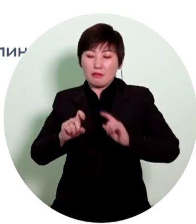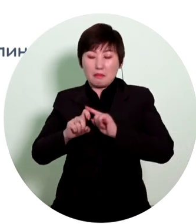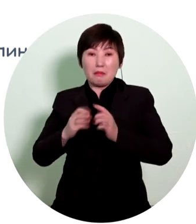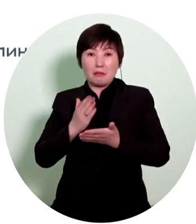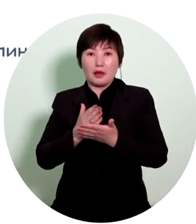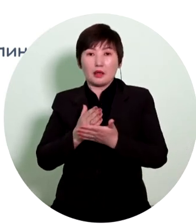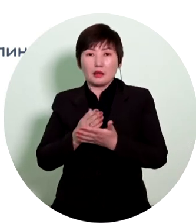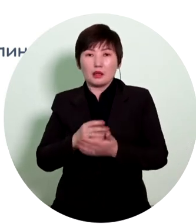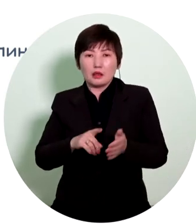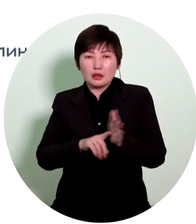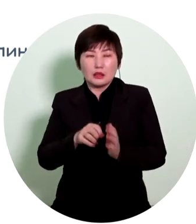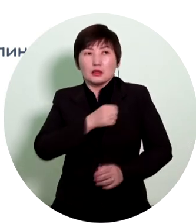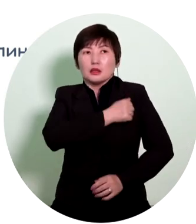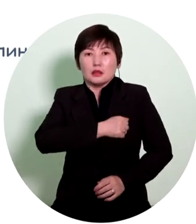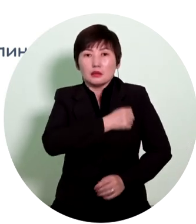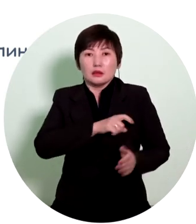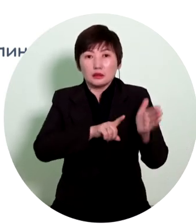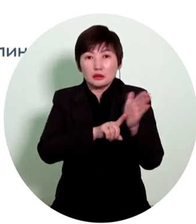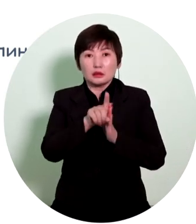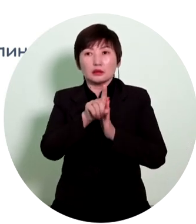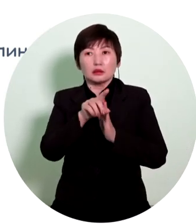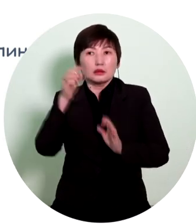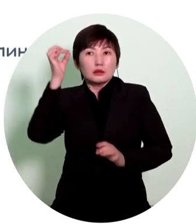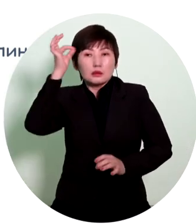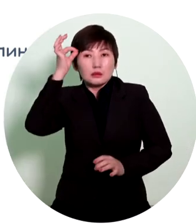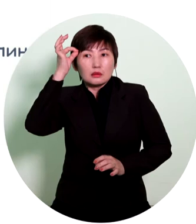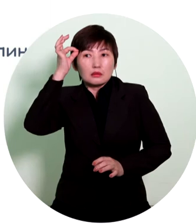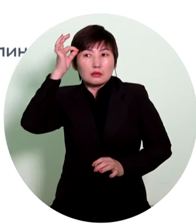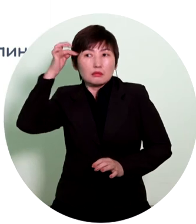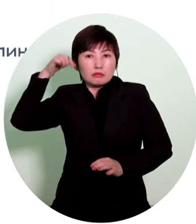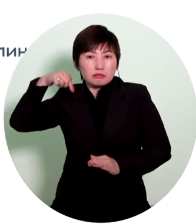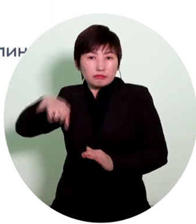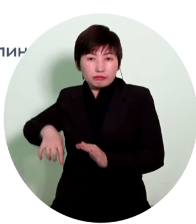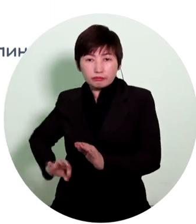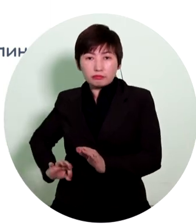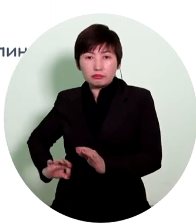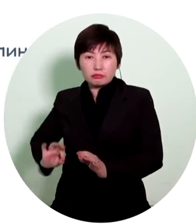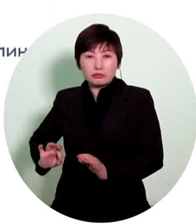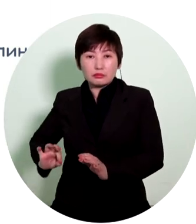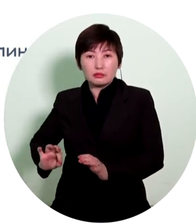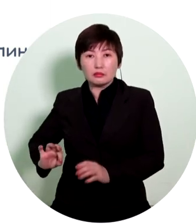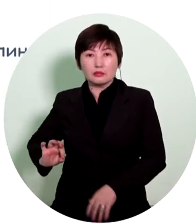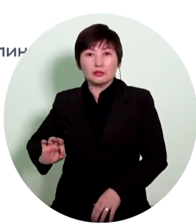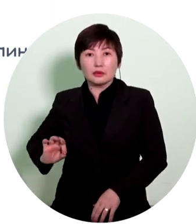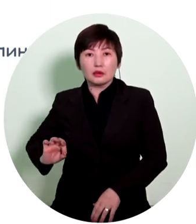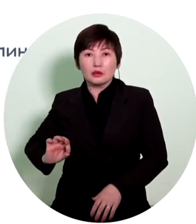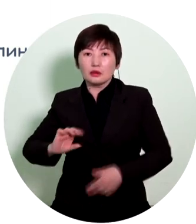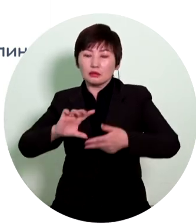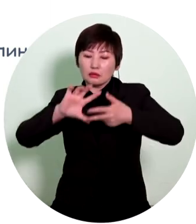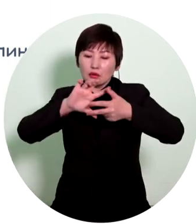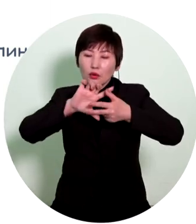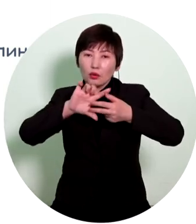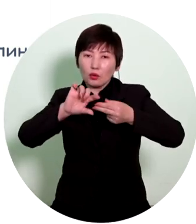уурлсан чинь мэдээлэл шууд яах нь вэ? Энэ бөөрний дээр булчирхай ирж цочрол өгөнгүүт